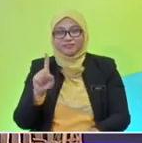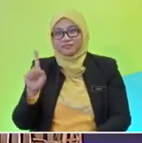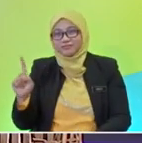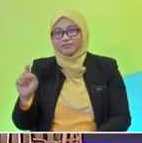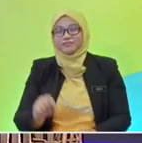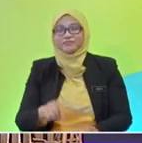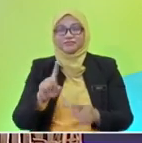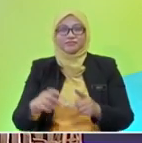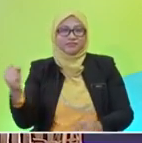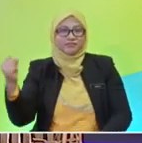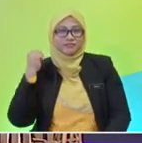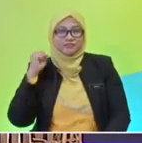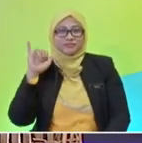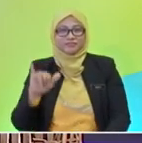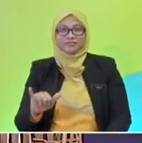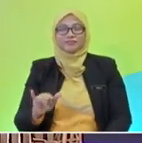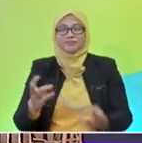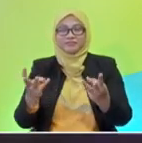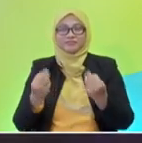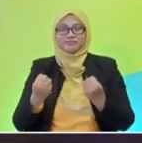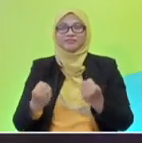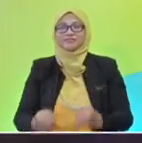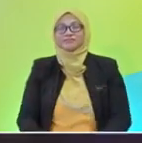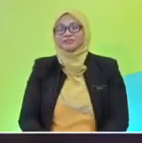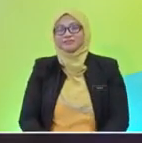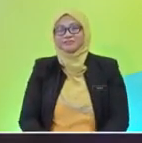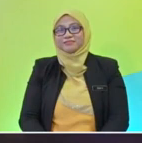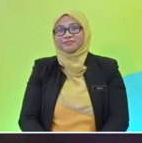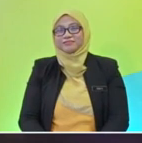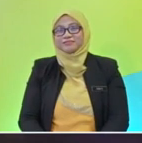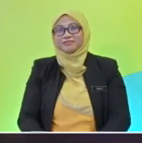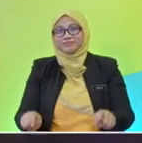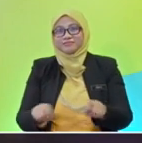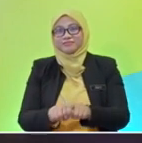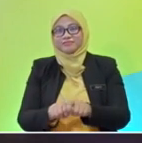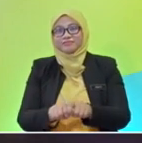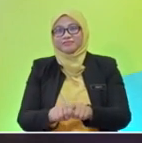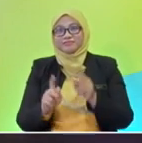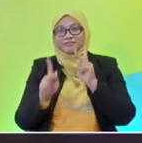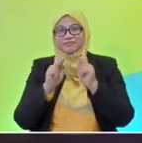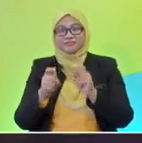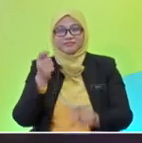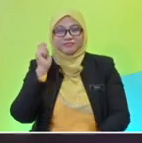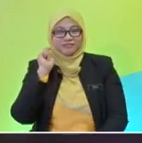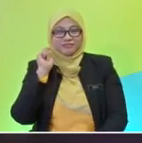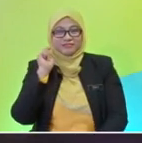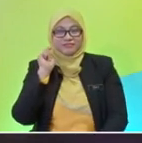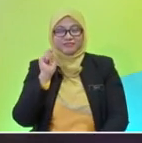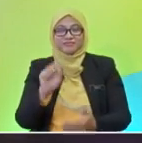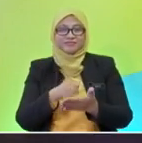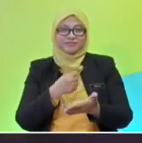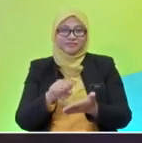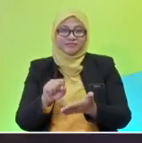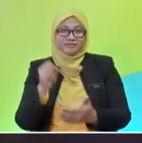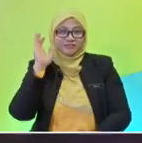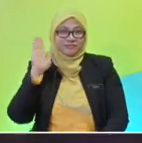kita mahukan. Semangat itu yang kita mahukan. Seperti yang cikgu katakan tadi, tajuk sajak ialah sajak Sumpah Anak Merdeka dan